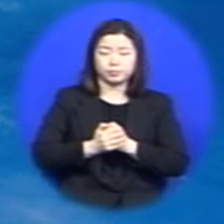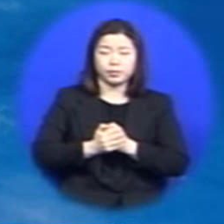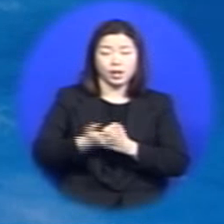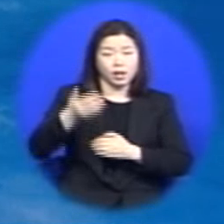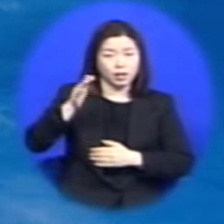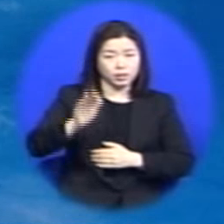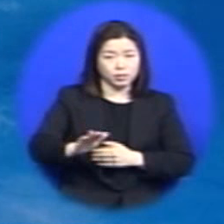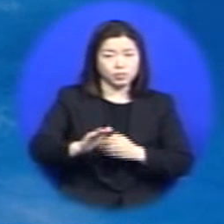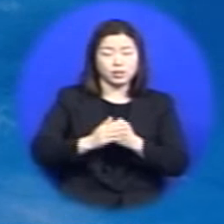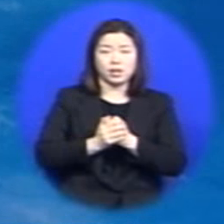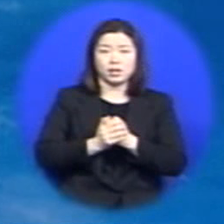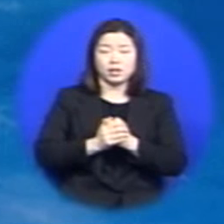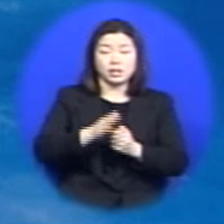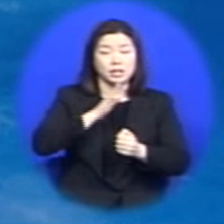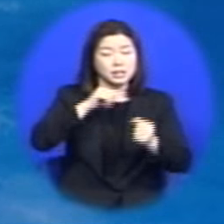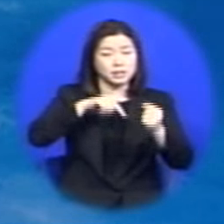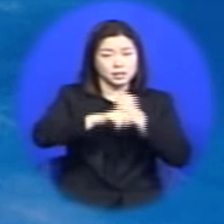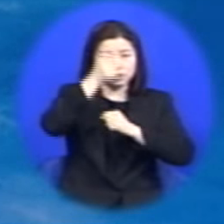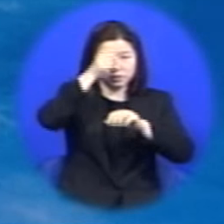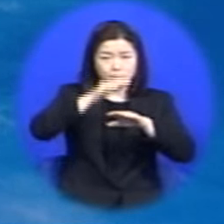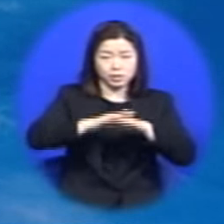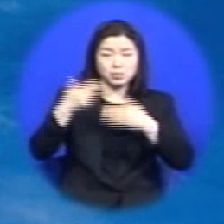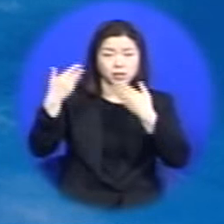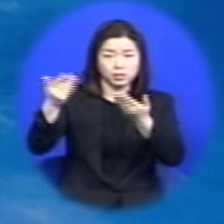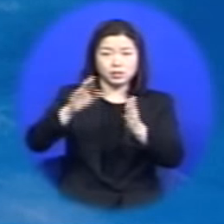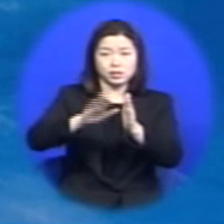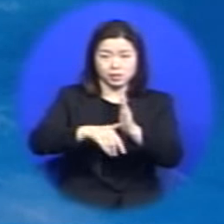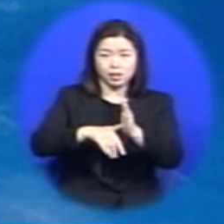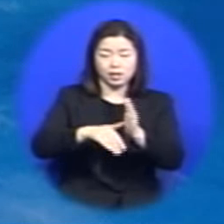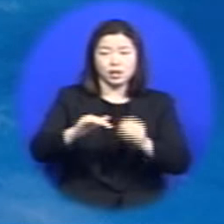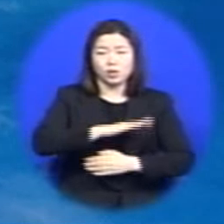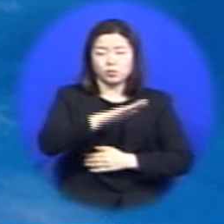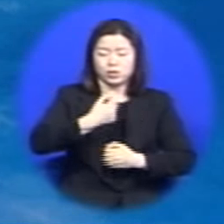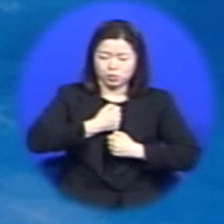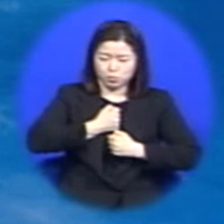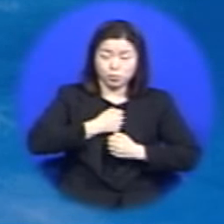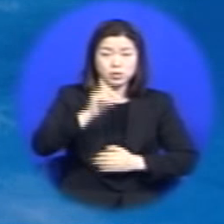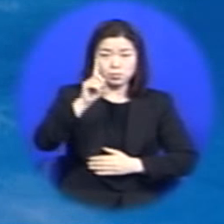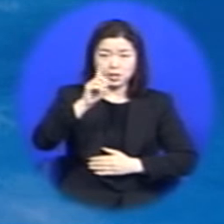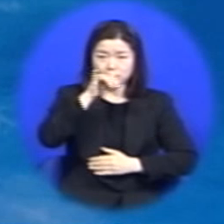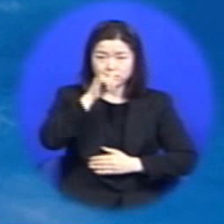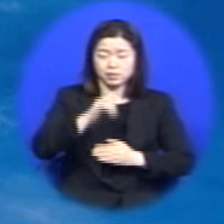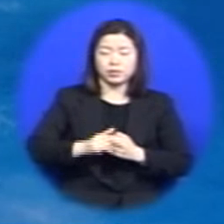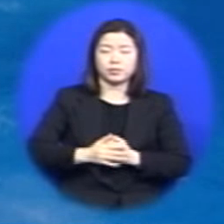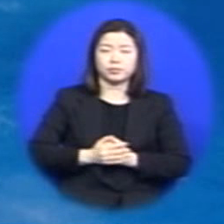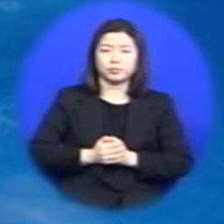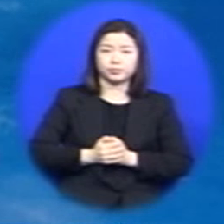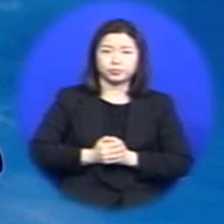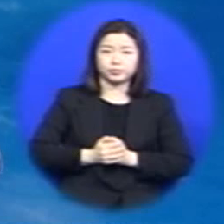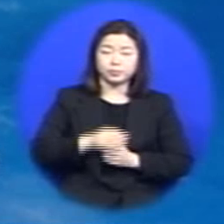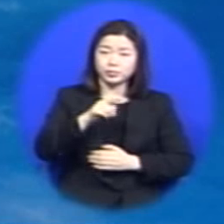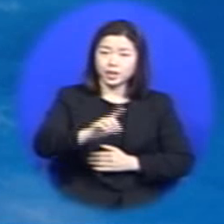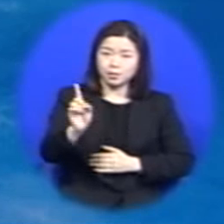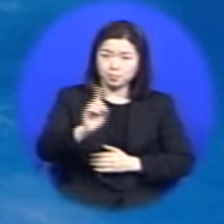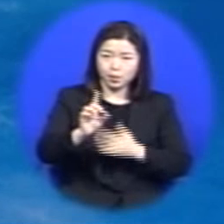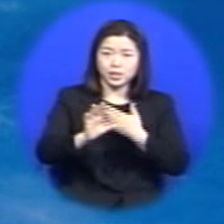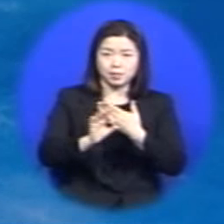그런데 진리로 예배 드리는 데 있어서 우리가 조심할 것이 하나 있습니다. 그게